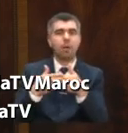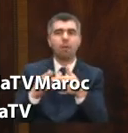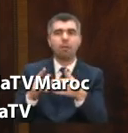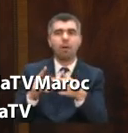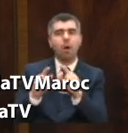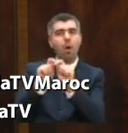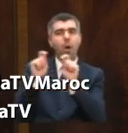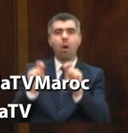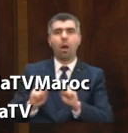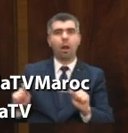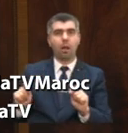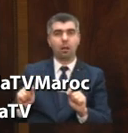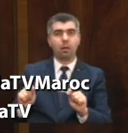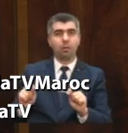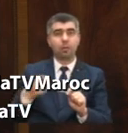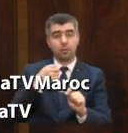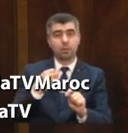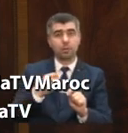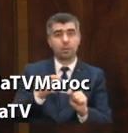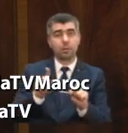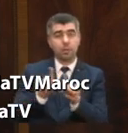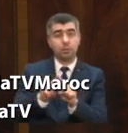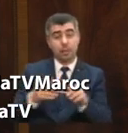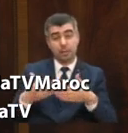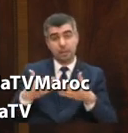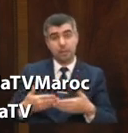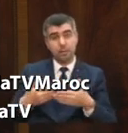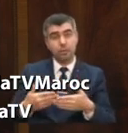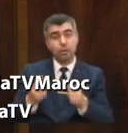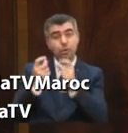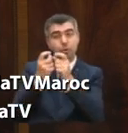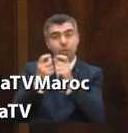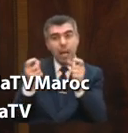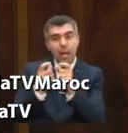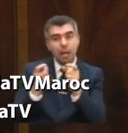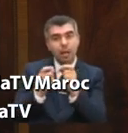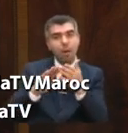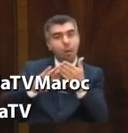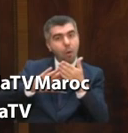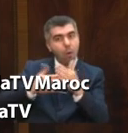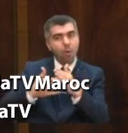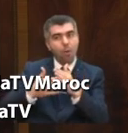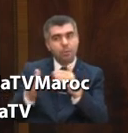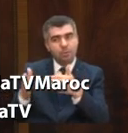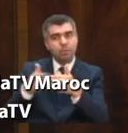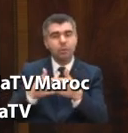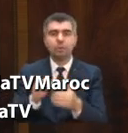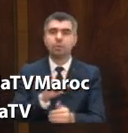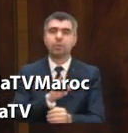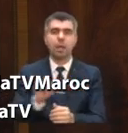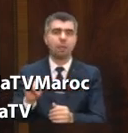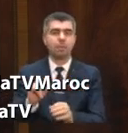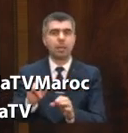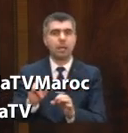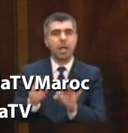وبالتالي نتعاملوا بحذر. لا يمكن الحديث في هذه المرحلة عن مقاولات توقفت بشكل كلي، لا. وبالتالي حتى الإجراءات ديال